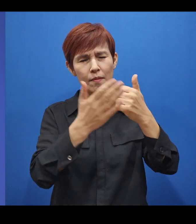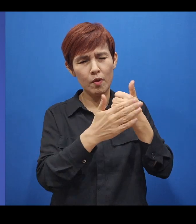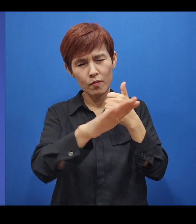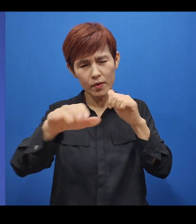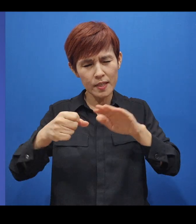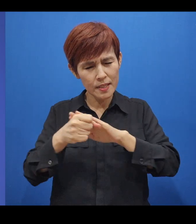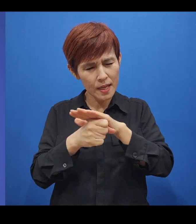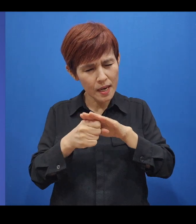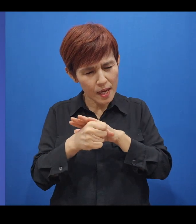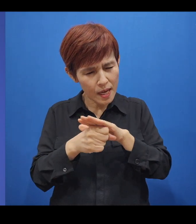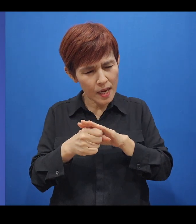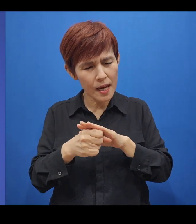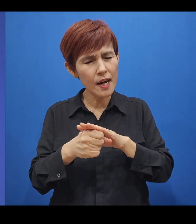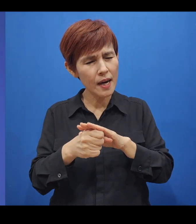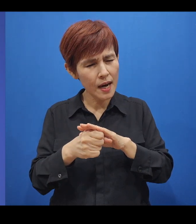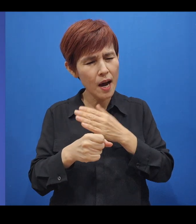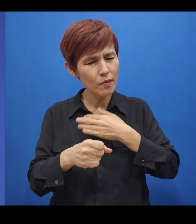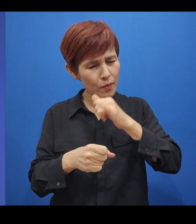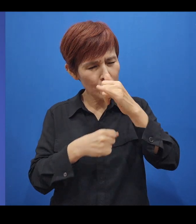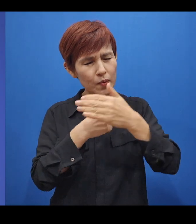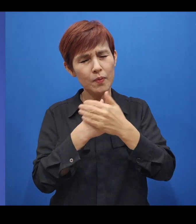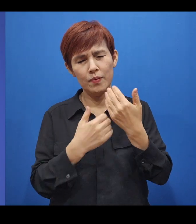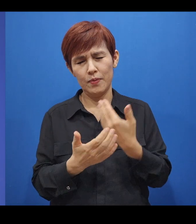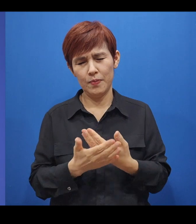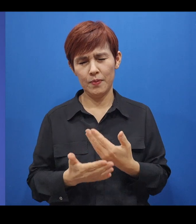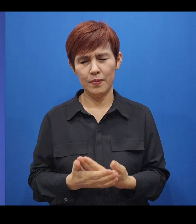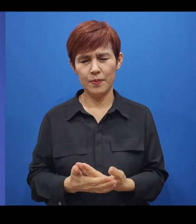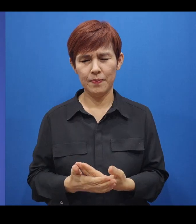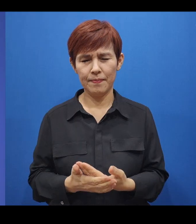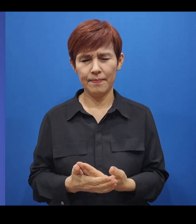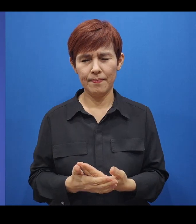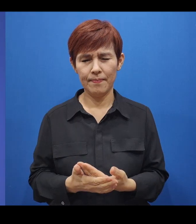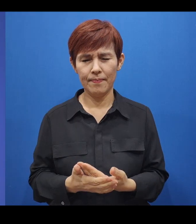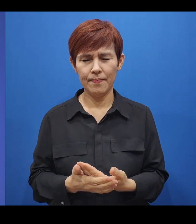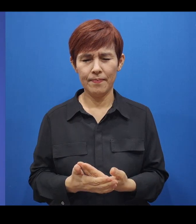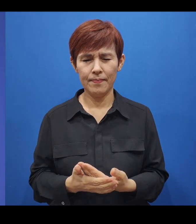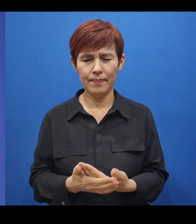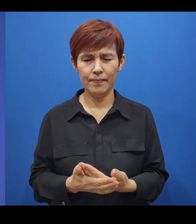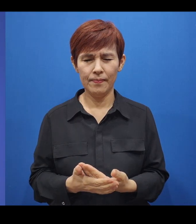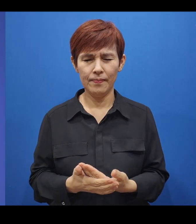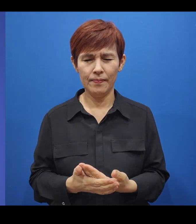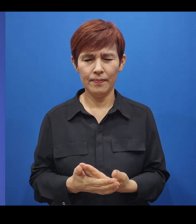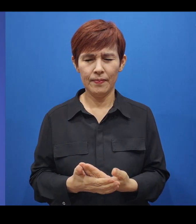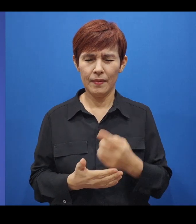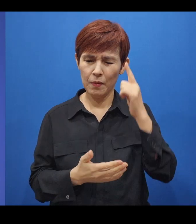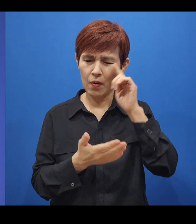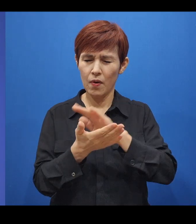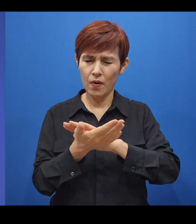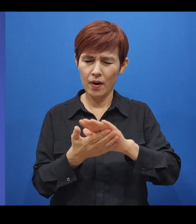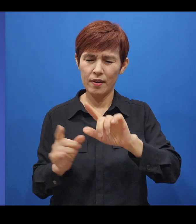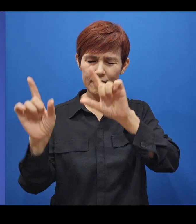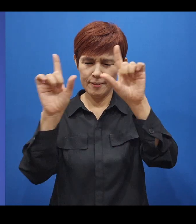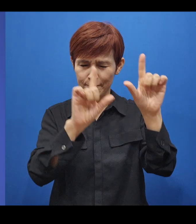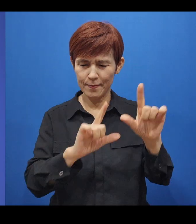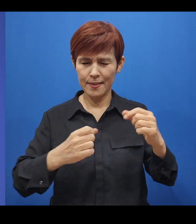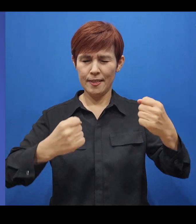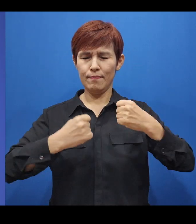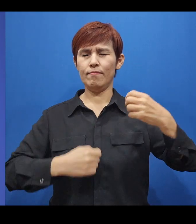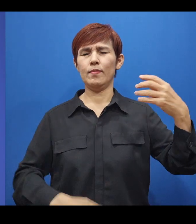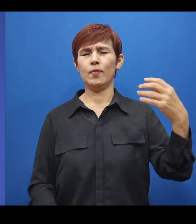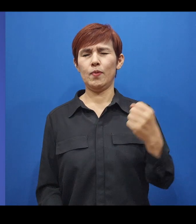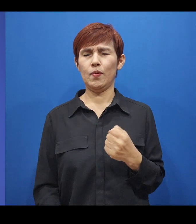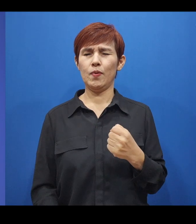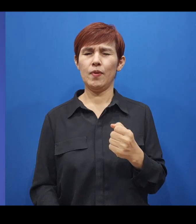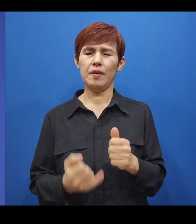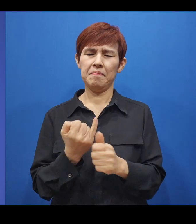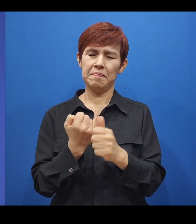어떻게 사랑하시는지 알게 하여 주시옵소서. 그 평강을 누리며 그 힘으로